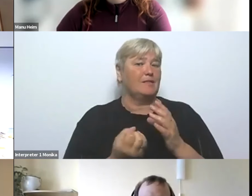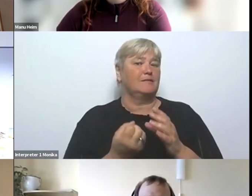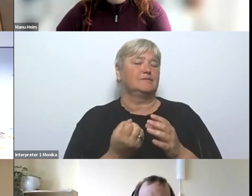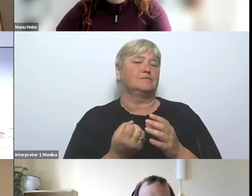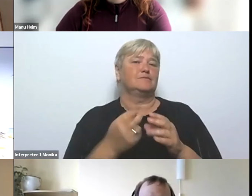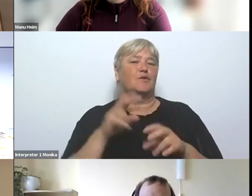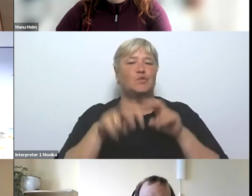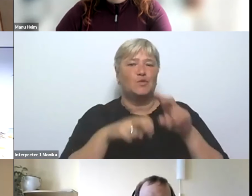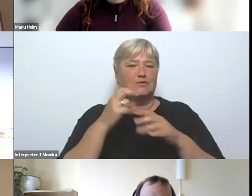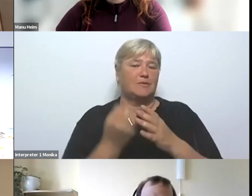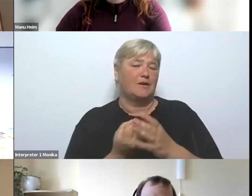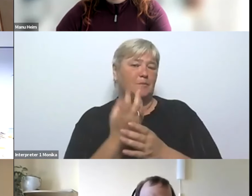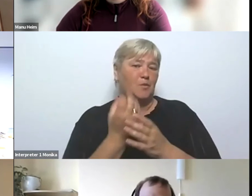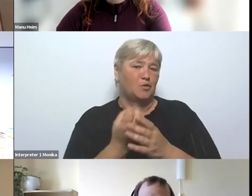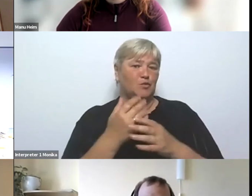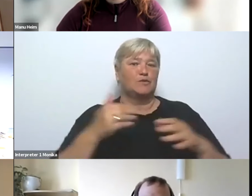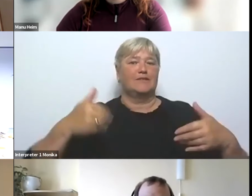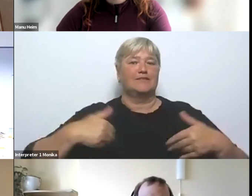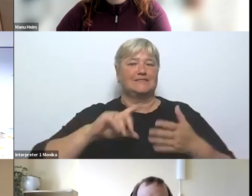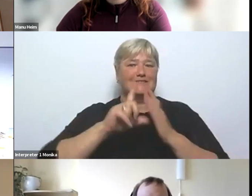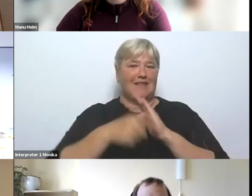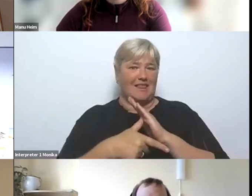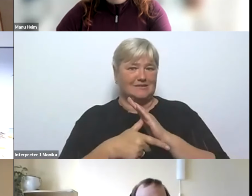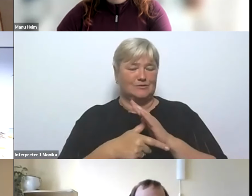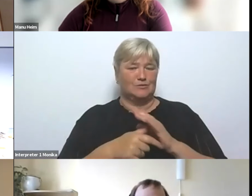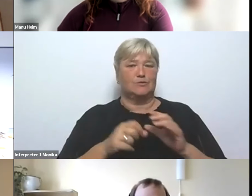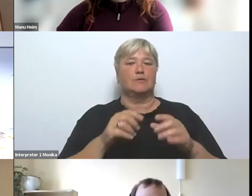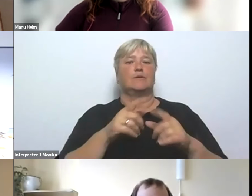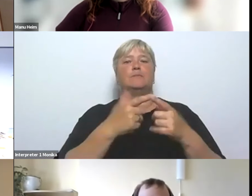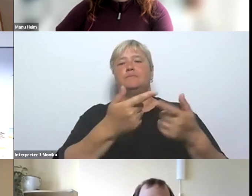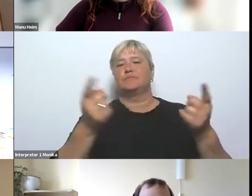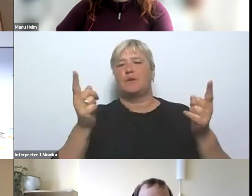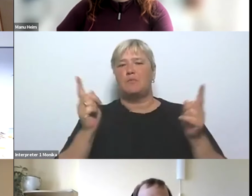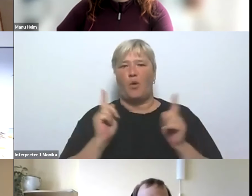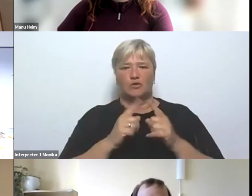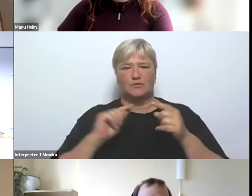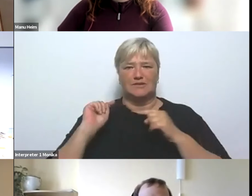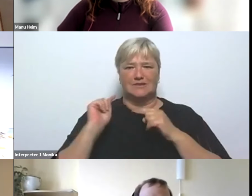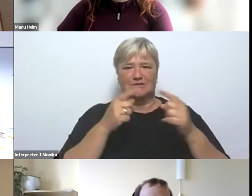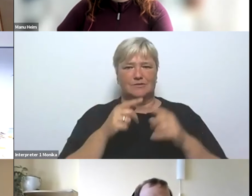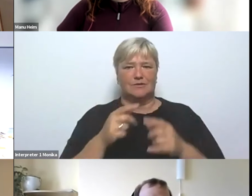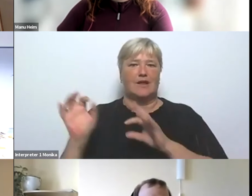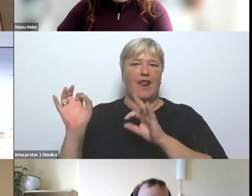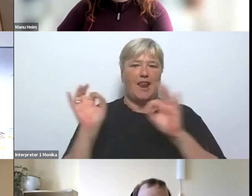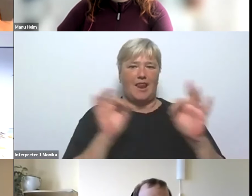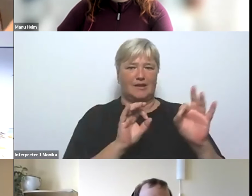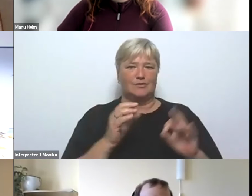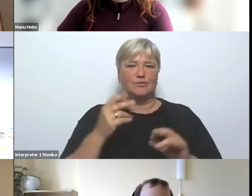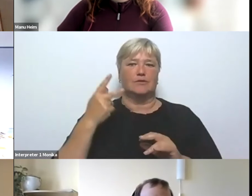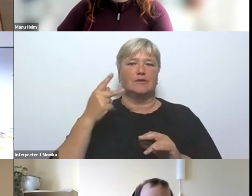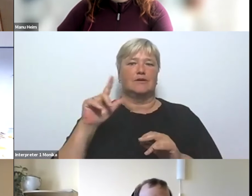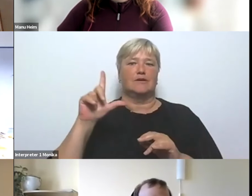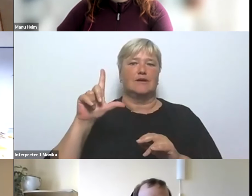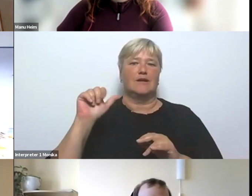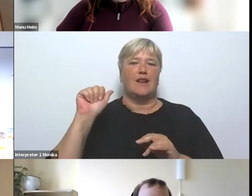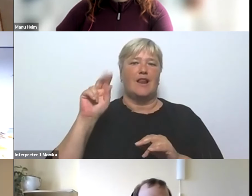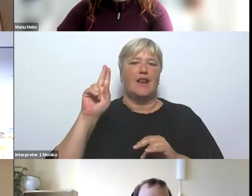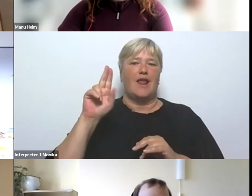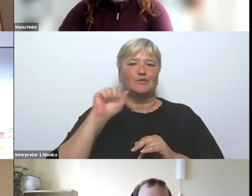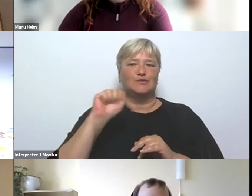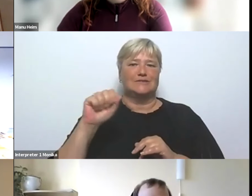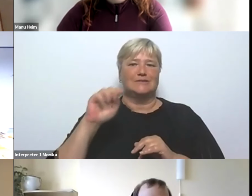Dienstleistungen. Die Podiumsdiskussion wird geleitet von Klaus Miesenberger. Und da könnte ich sehr viel erzählen. Ich habe versucht, es zu